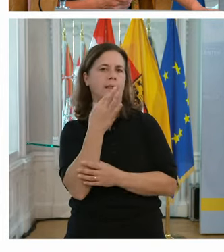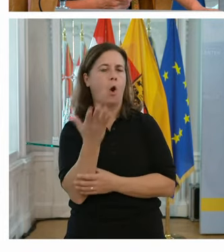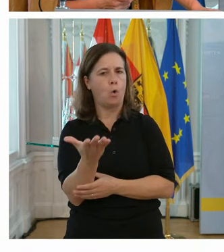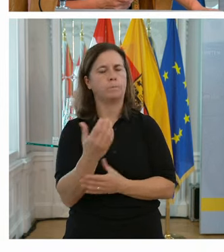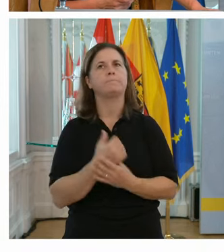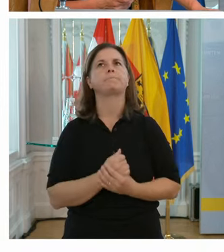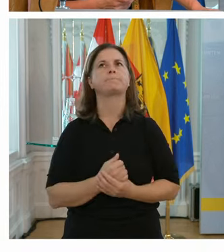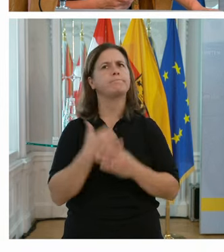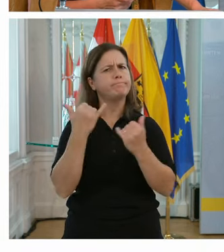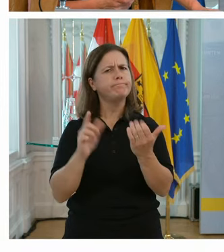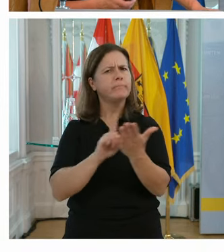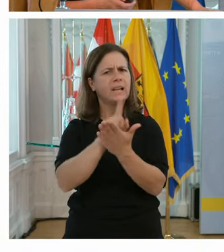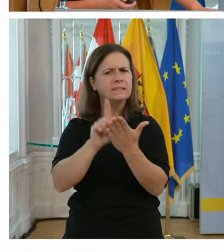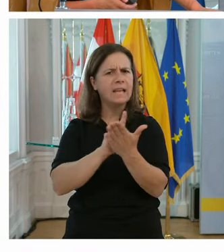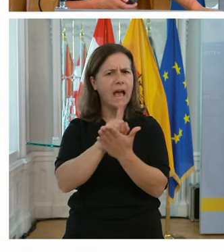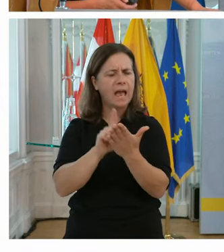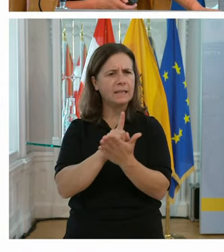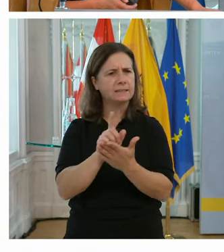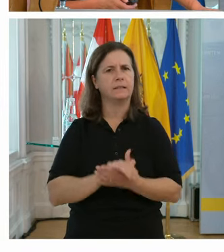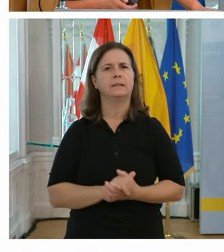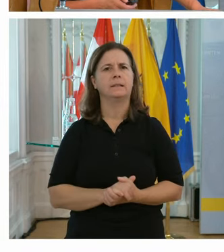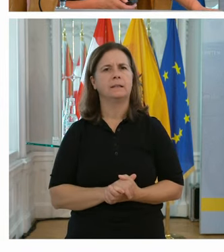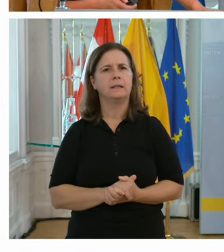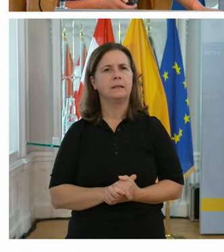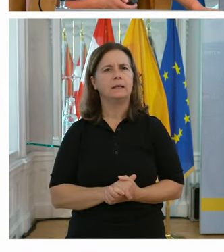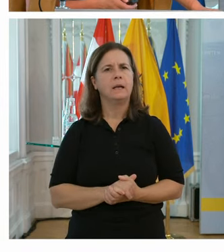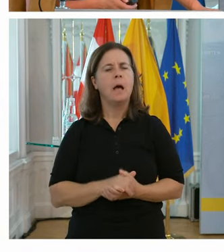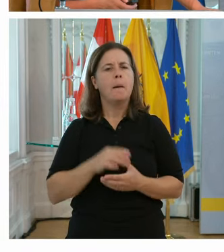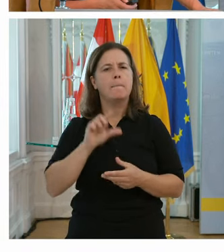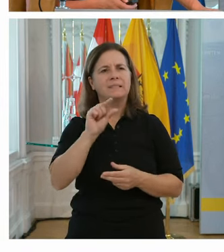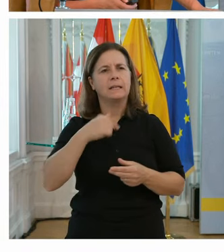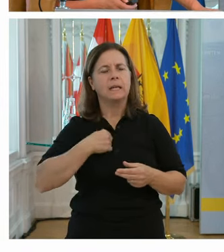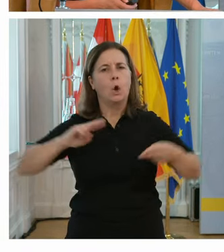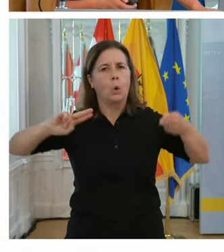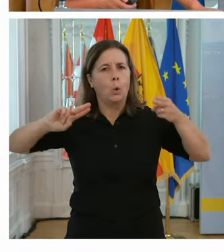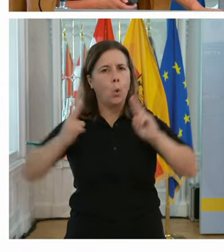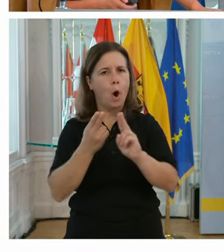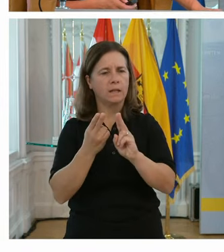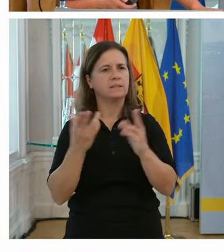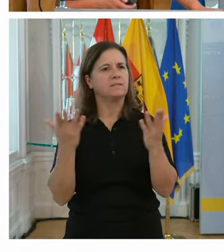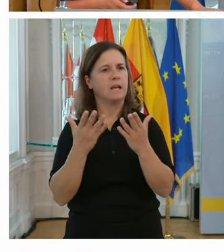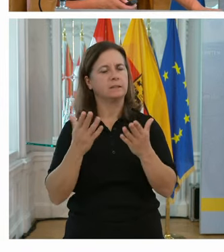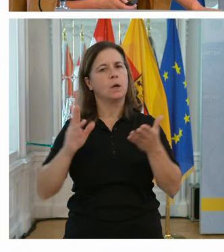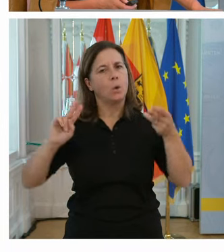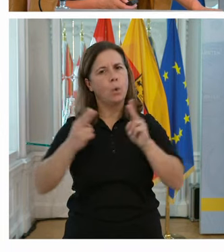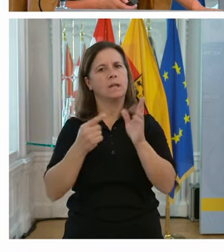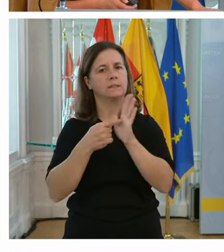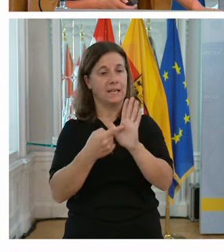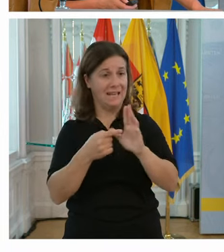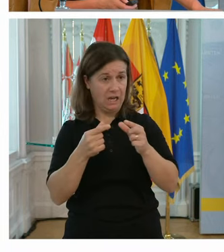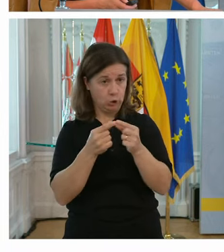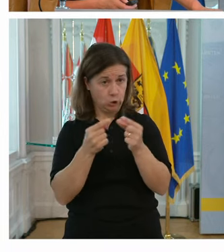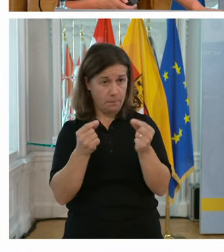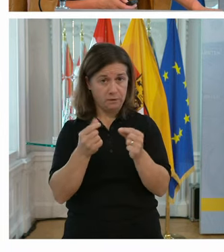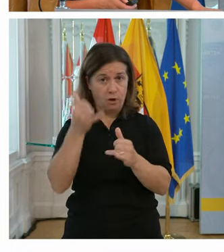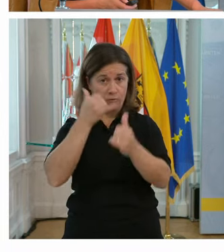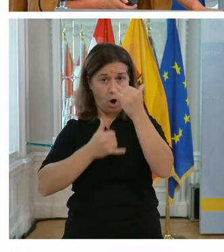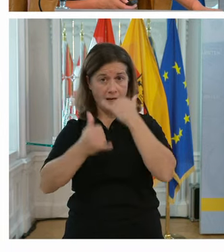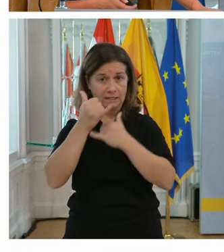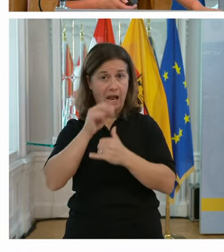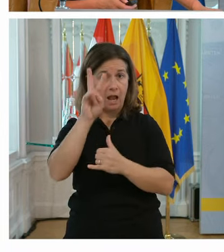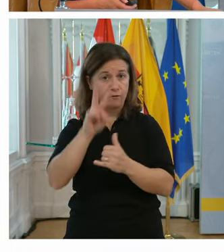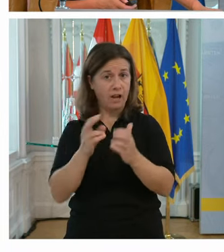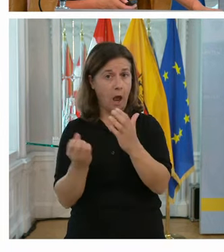Sinn der Zeit kürze ich das jetzt hier ein bisschen ab, um es ganz konkret zu machen. Mit den Chips, die wir letztes Jahr in